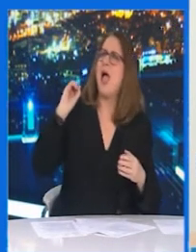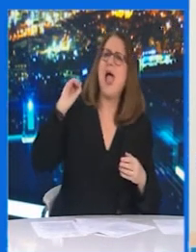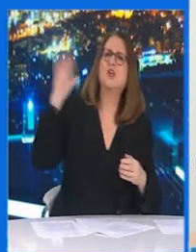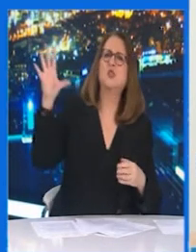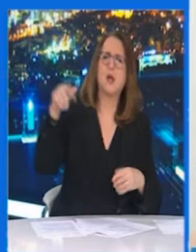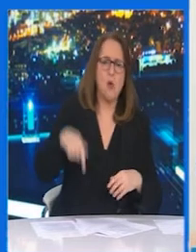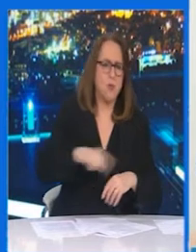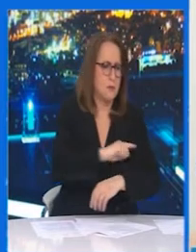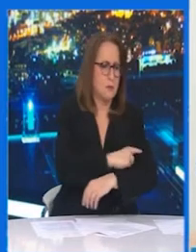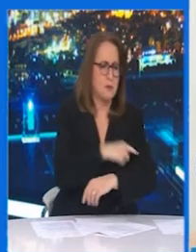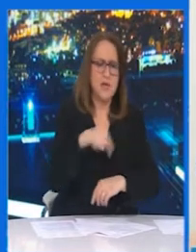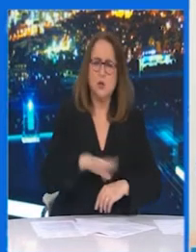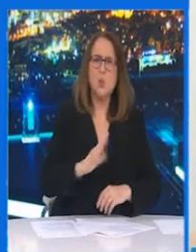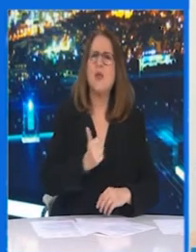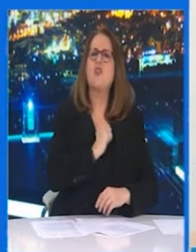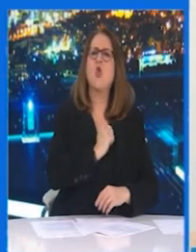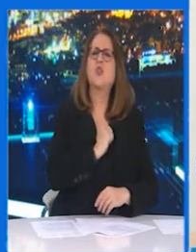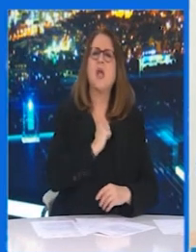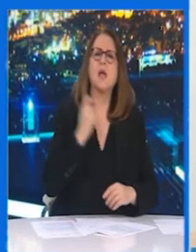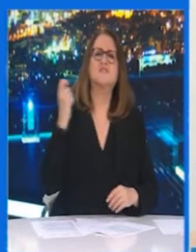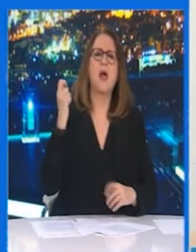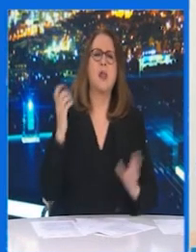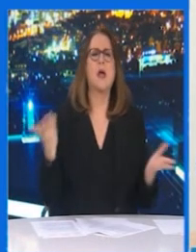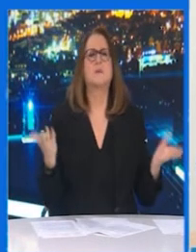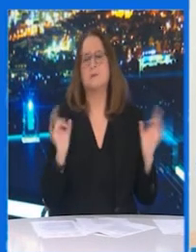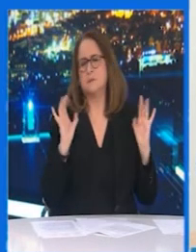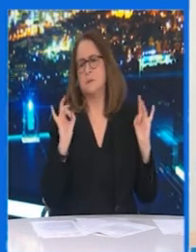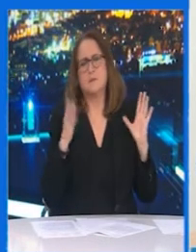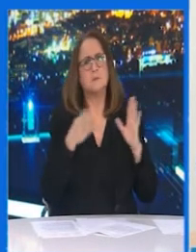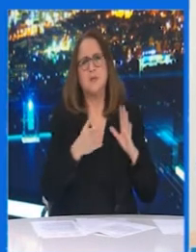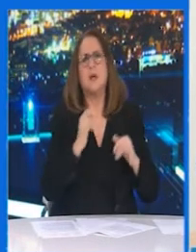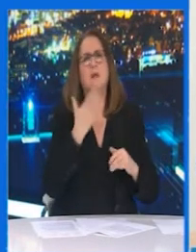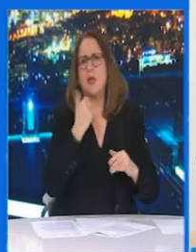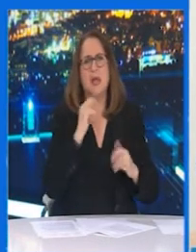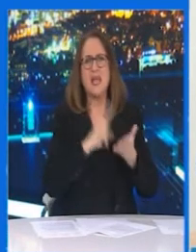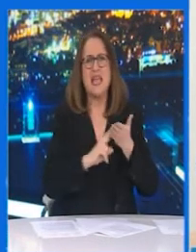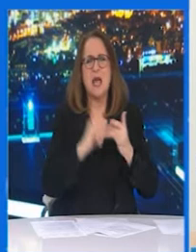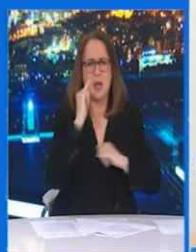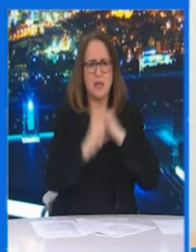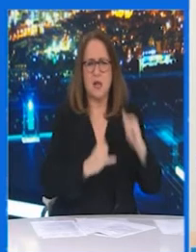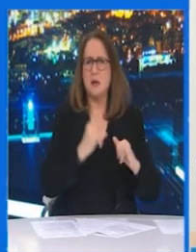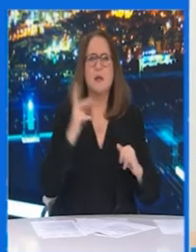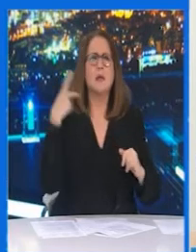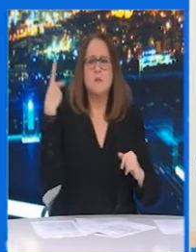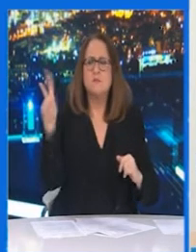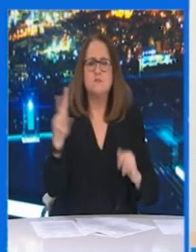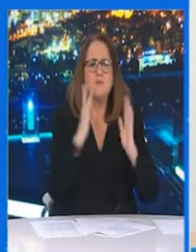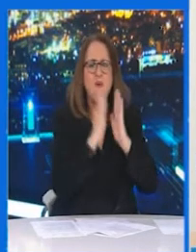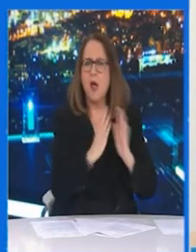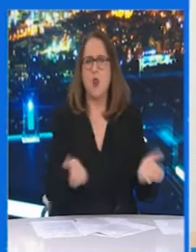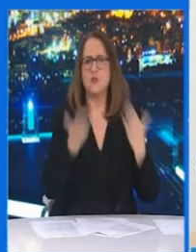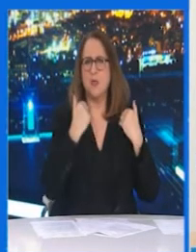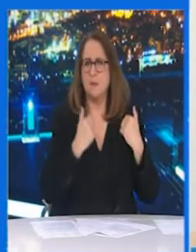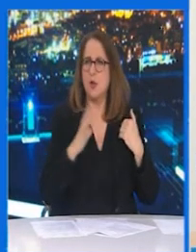ιδιωτικές καταβολές, τότε θα μπορεί ο θεράπων ιατρός να υποβάλει αίτηση για τον συγκεκριμένο ασθενή, έτσι ώστε να συμπεριληφθεί